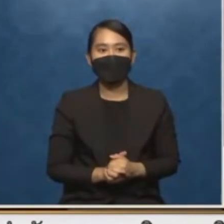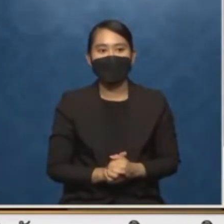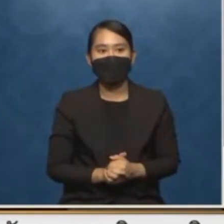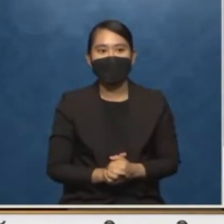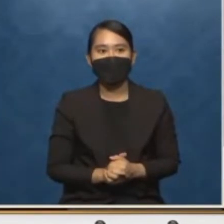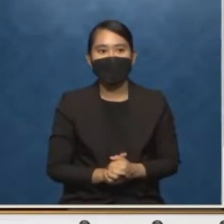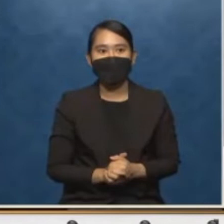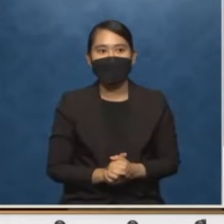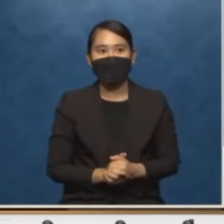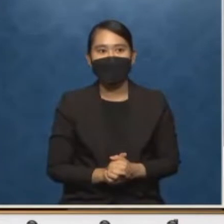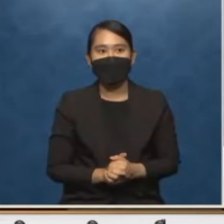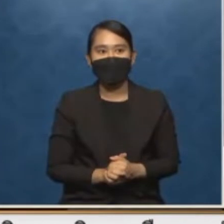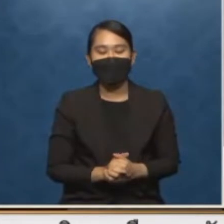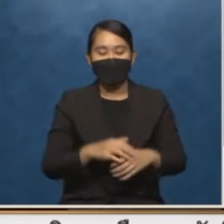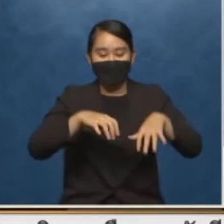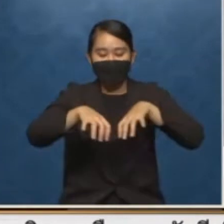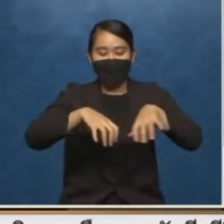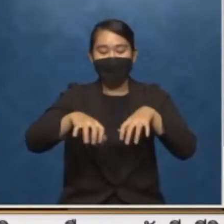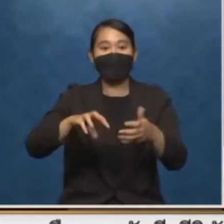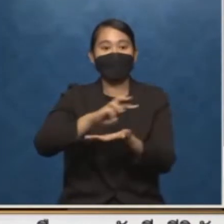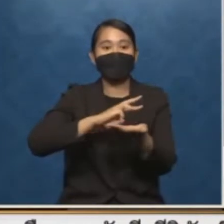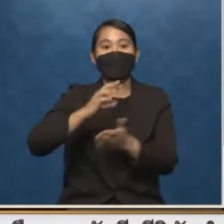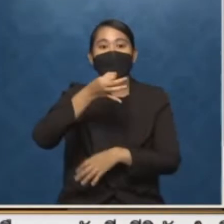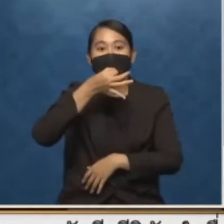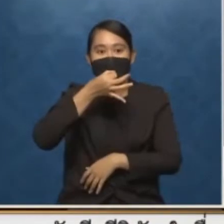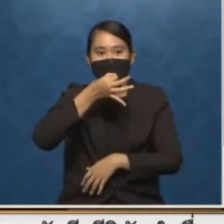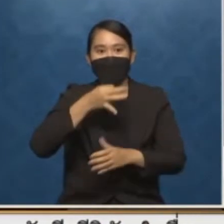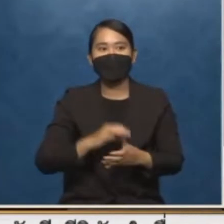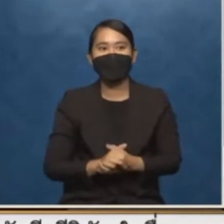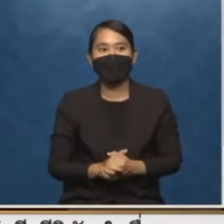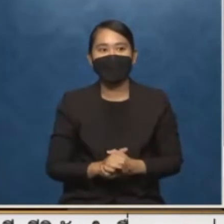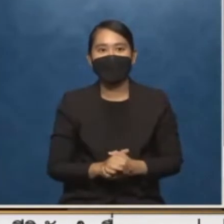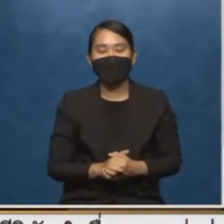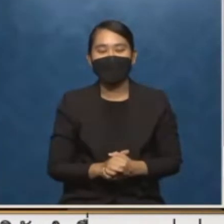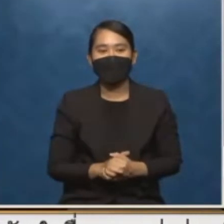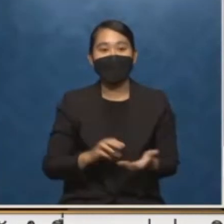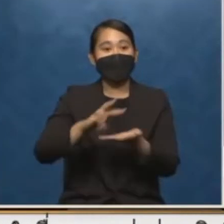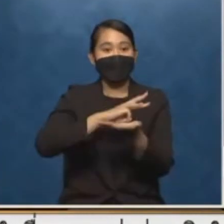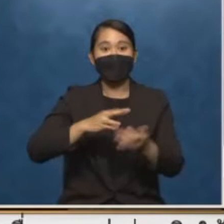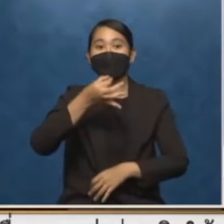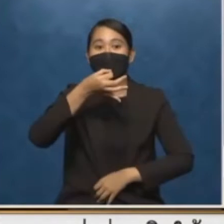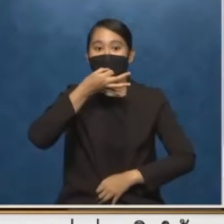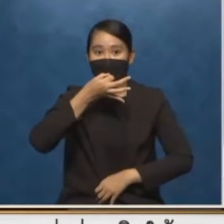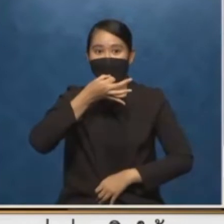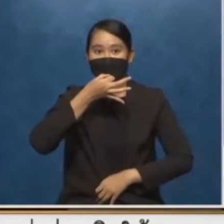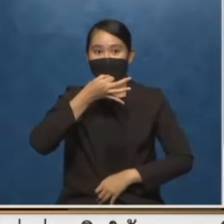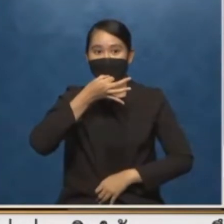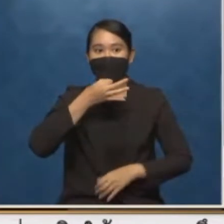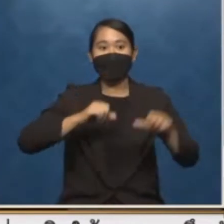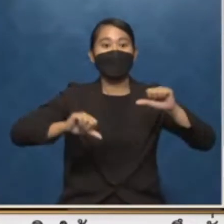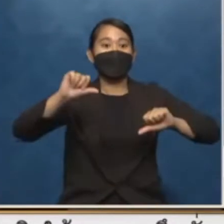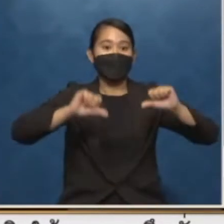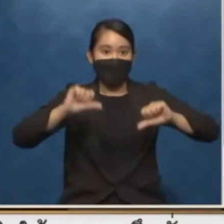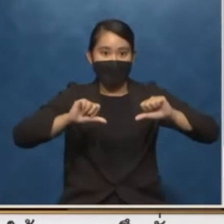จัดอาชีวะทางเลือกอาชีวะทายาทวิทยาลัยอาชีวศึกษาวิทยาศาสตร์อา